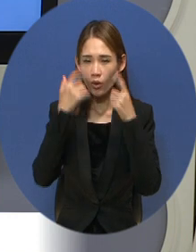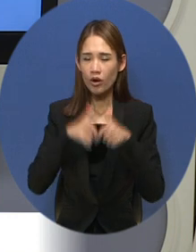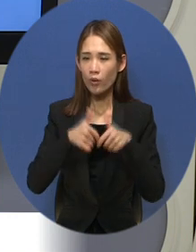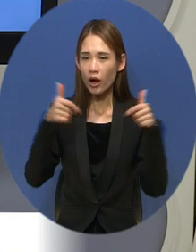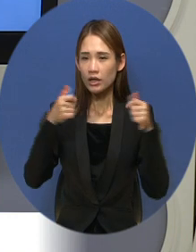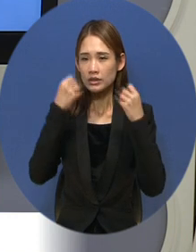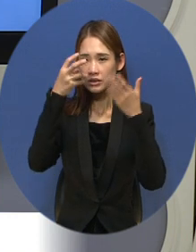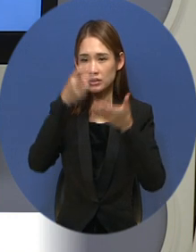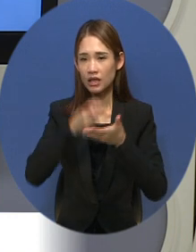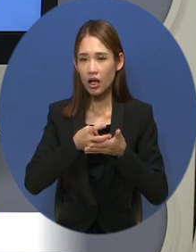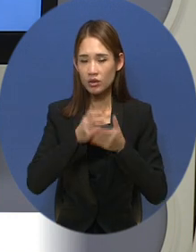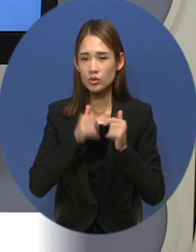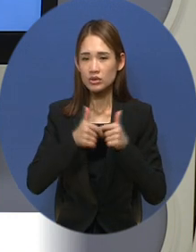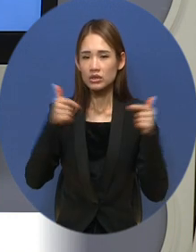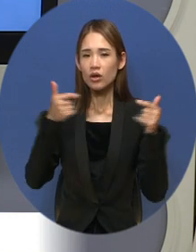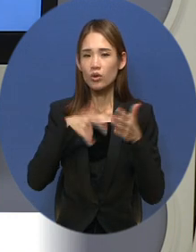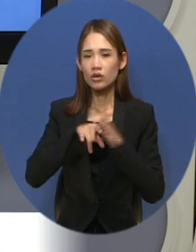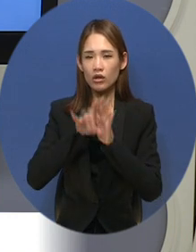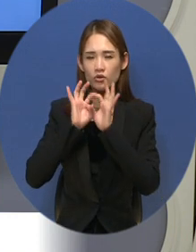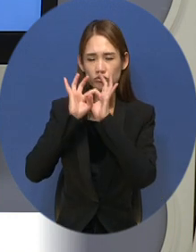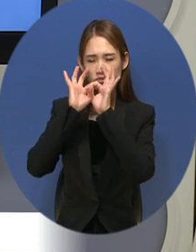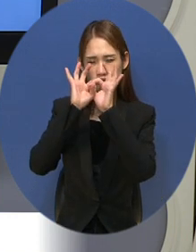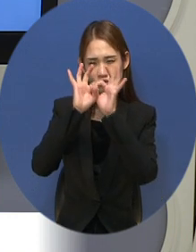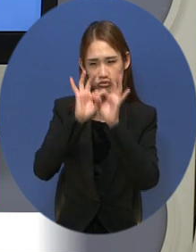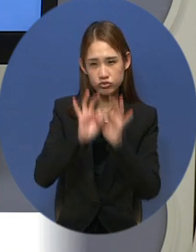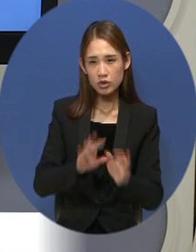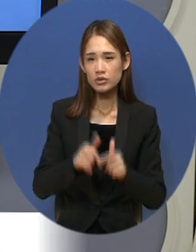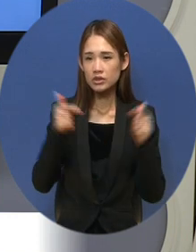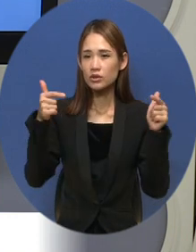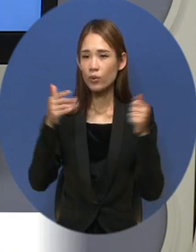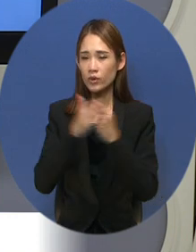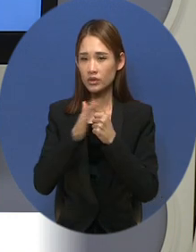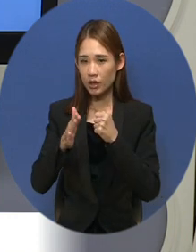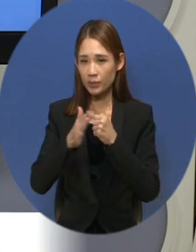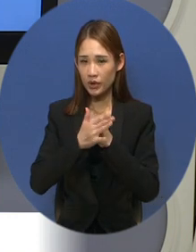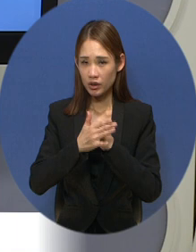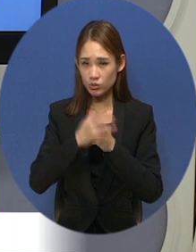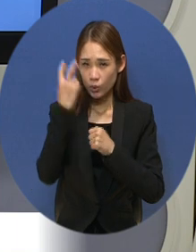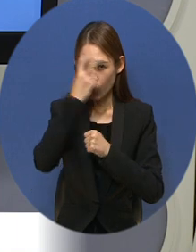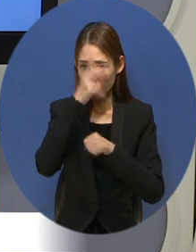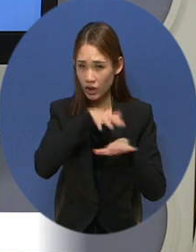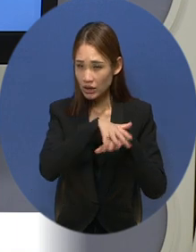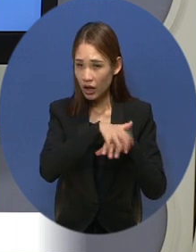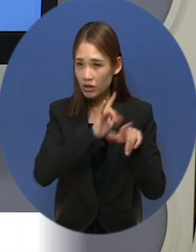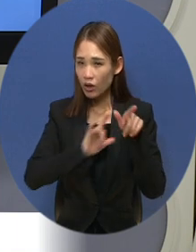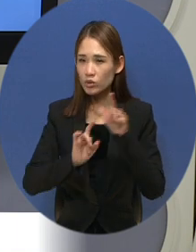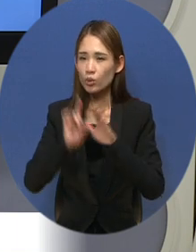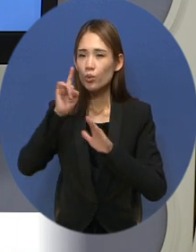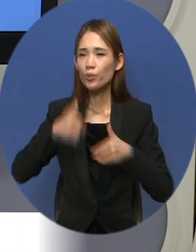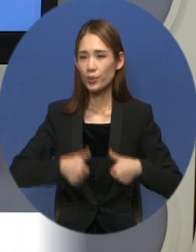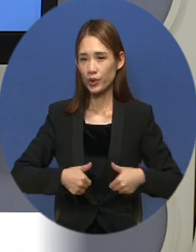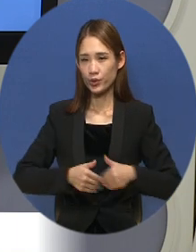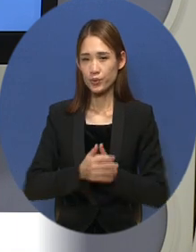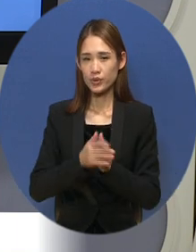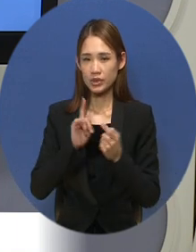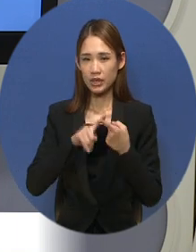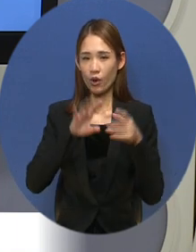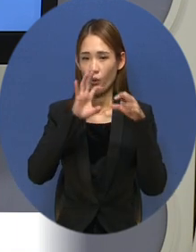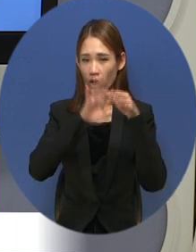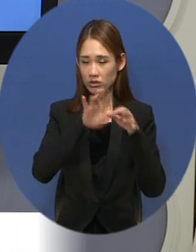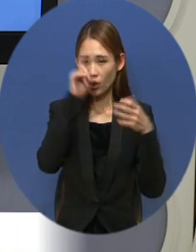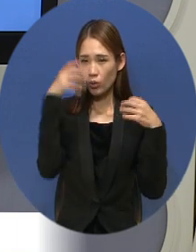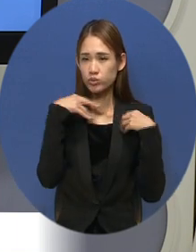인해 처리량이 꾸준히 증가하고 있어 조사 책 의 고도화가 필요한 상황입니다 이에 정부는